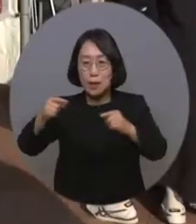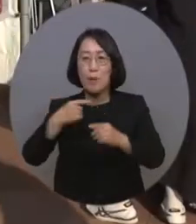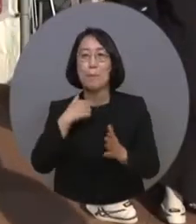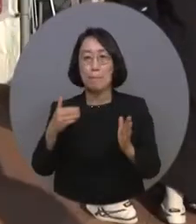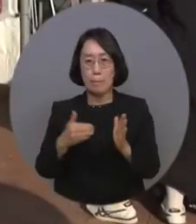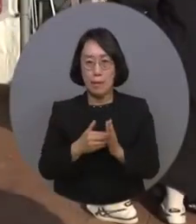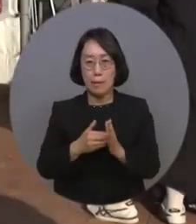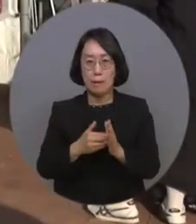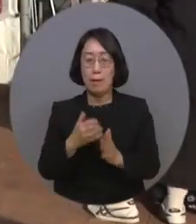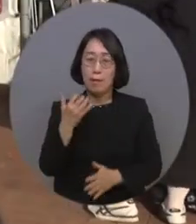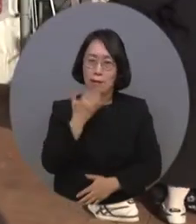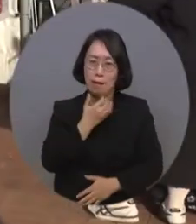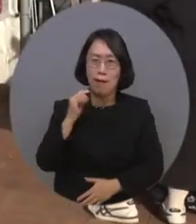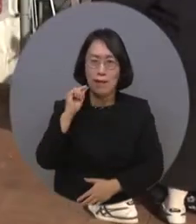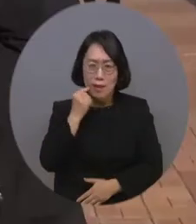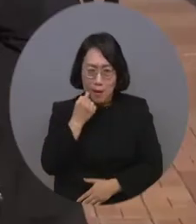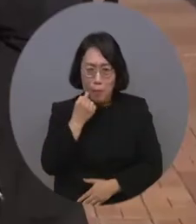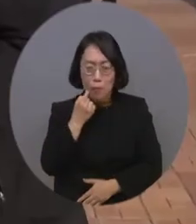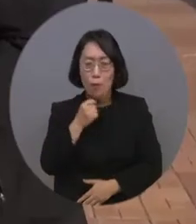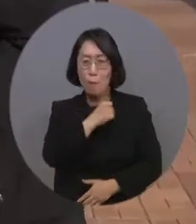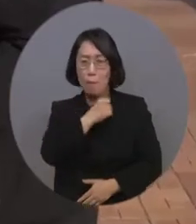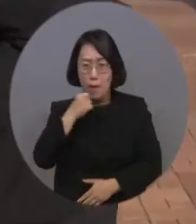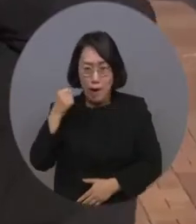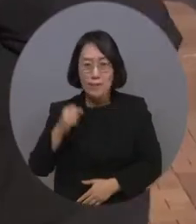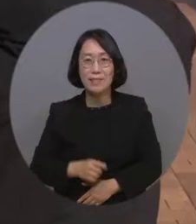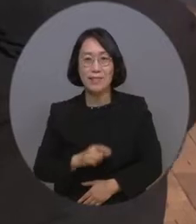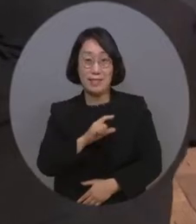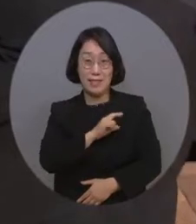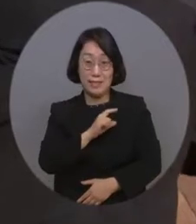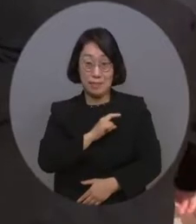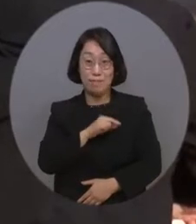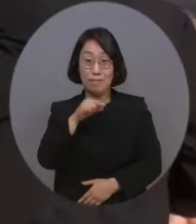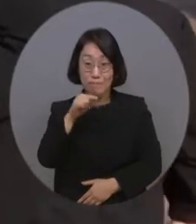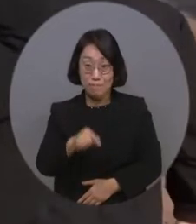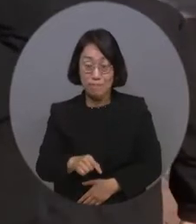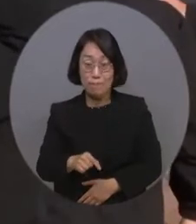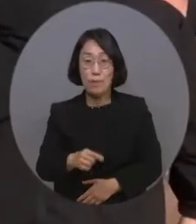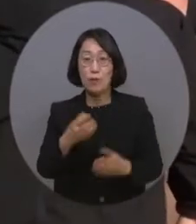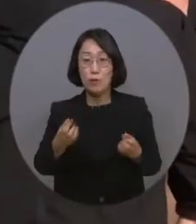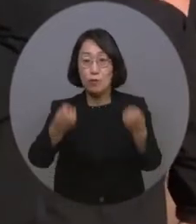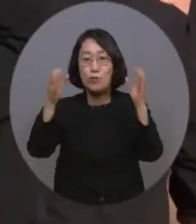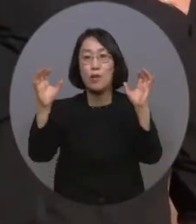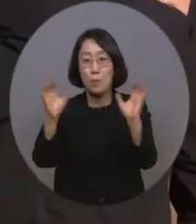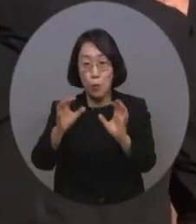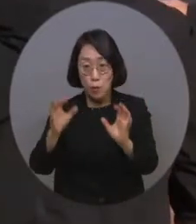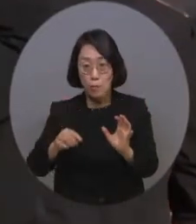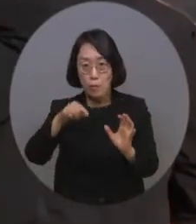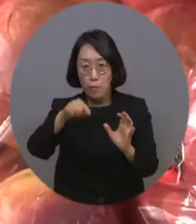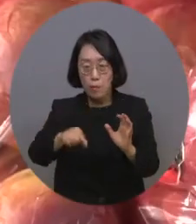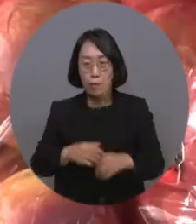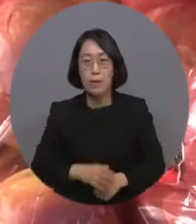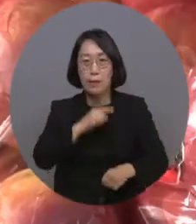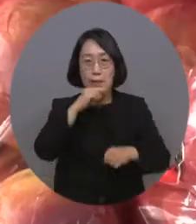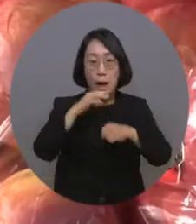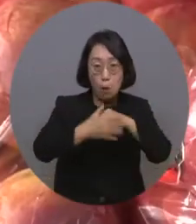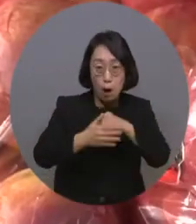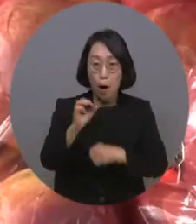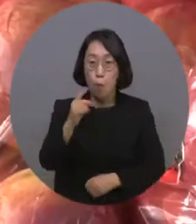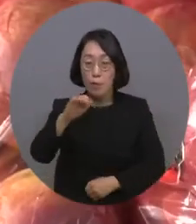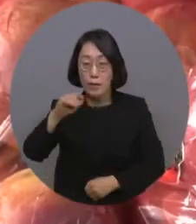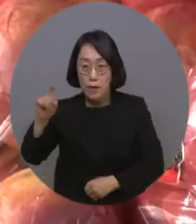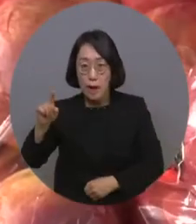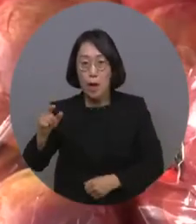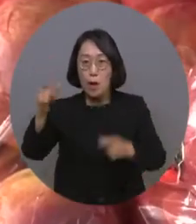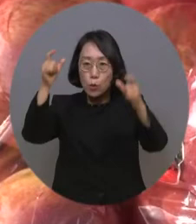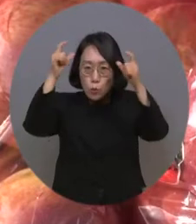맛에 취하는 장수 한우랑 사과랑 축제라는 슬로건을 내걸고 펼쳐진 이번 축제는 장수 사과와 오미자, 한우